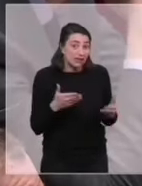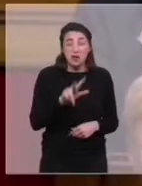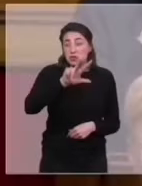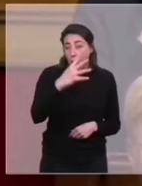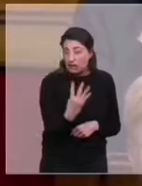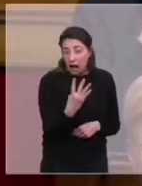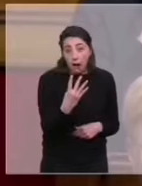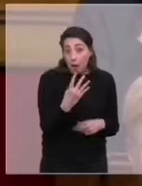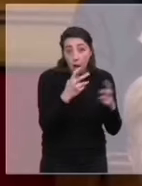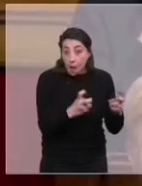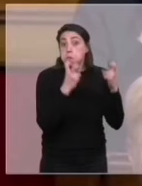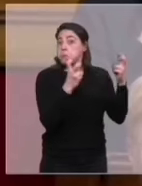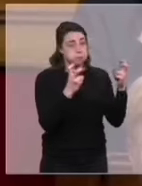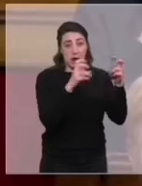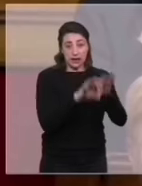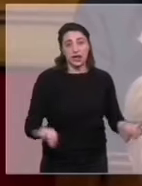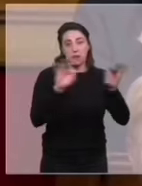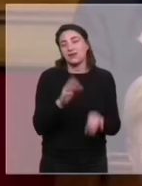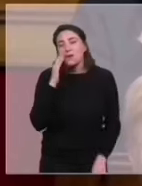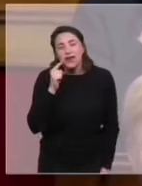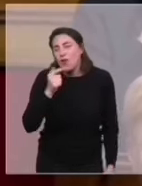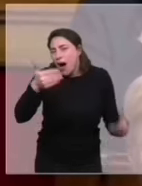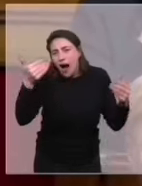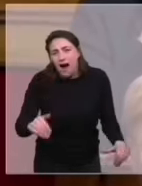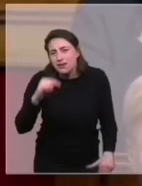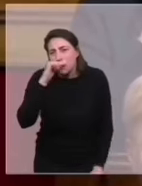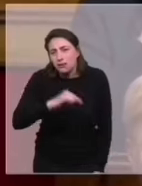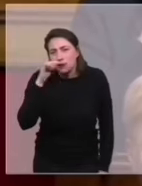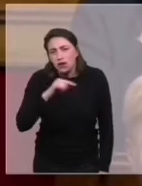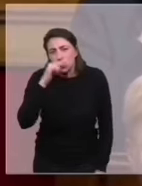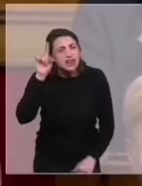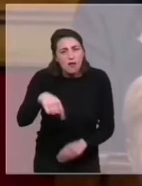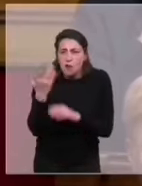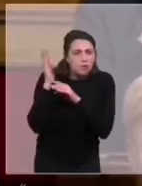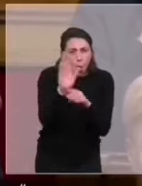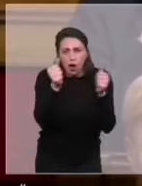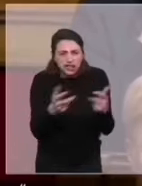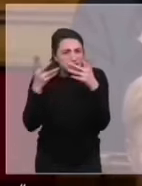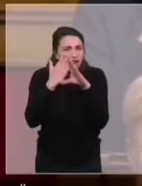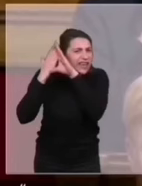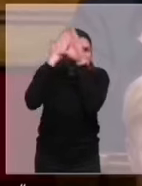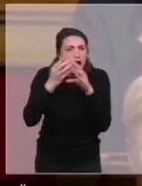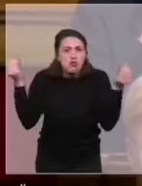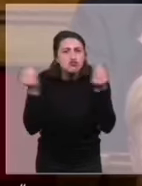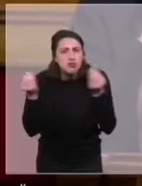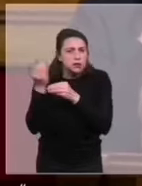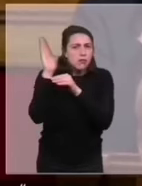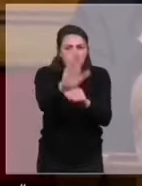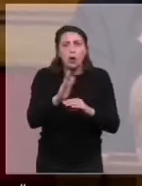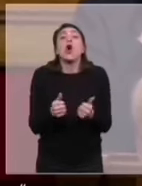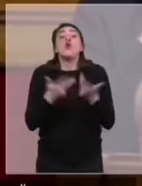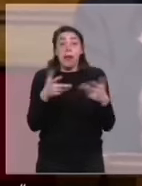par la revalorisation. Alors, cessez les mensonges pour faire avaler un projet injuste. Publiez vos chiffres cachés. Dites-nous combien de personnes